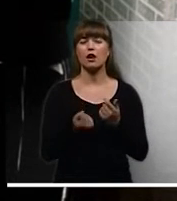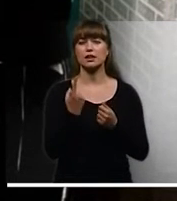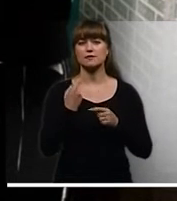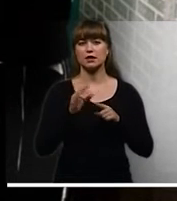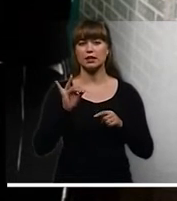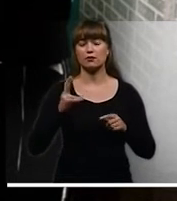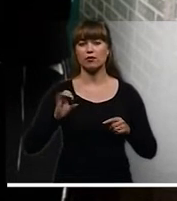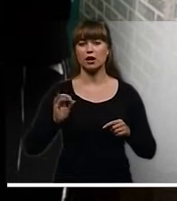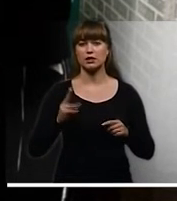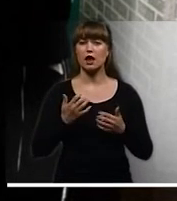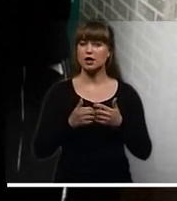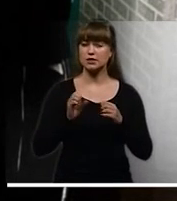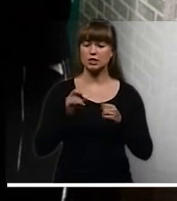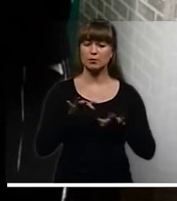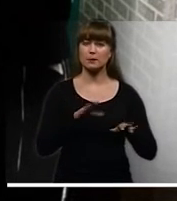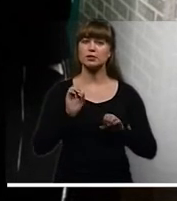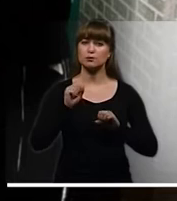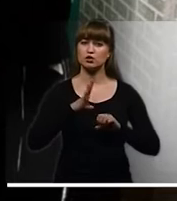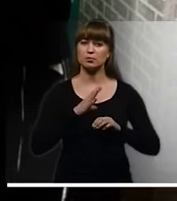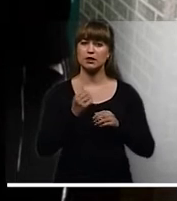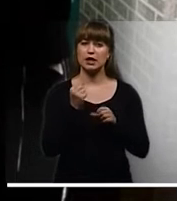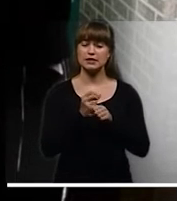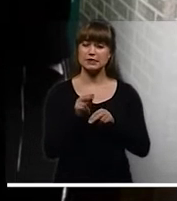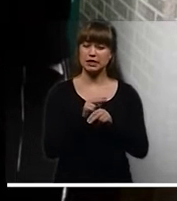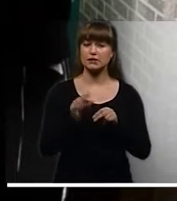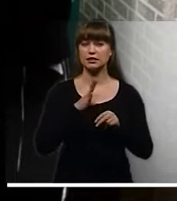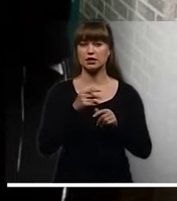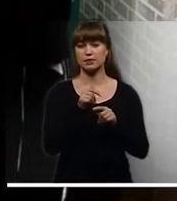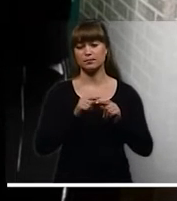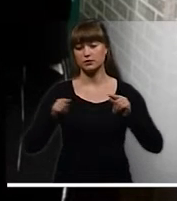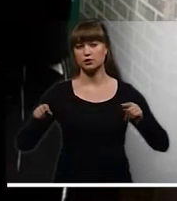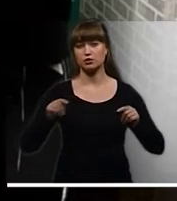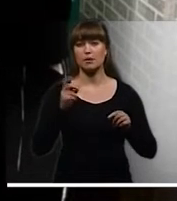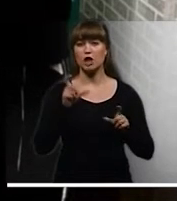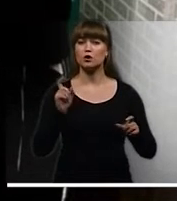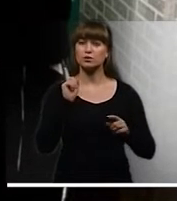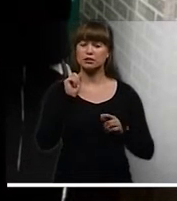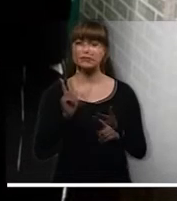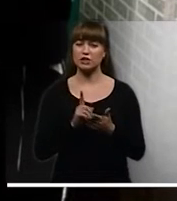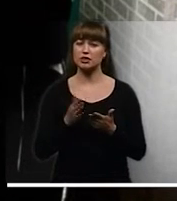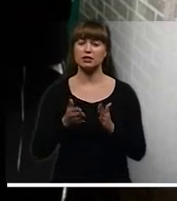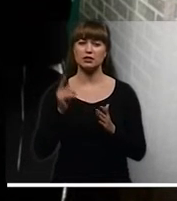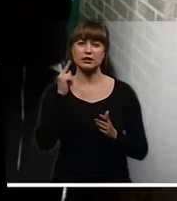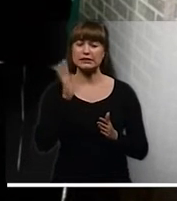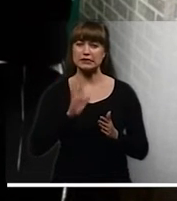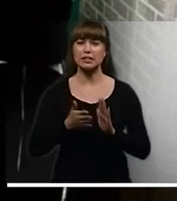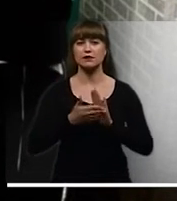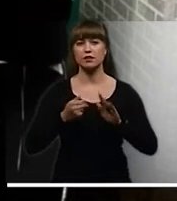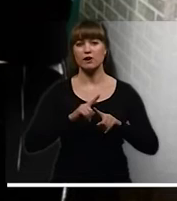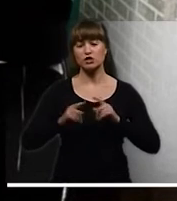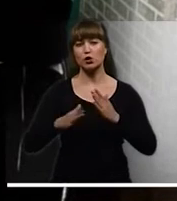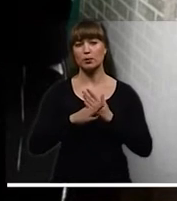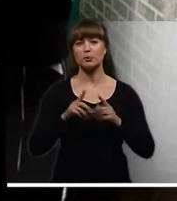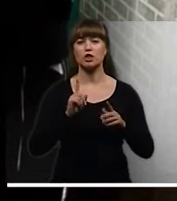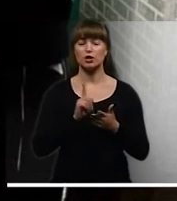А все те мероприятия, которые можно было сделать, уже сроки упущены. Вот это самое неприятное. Люди должны не стесняться вызывать скорую